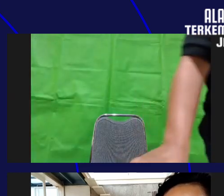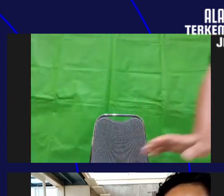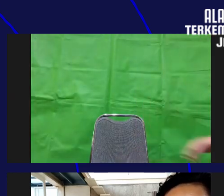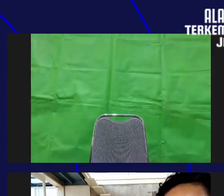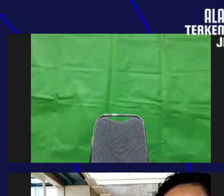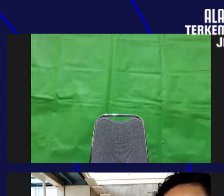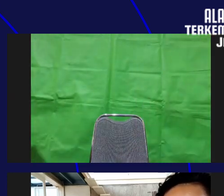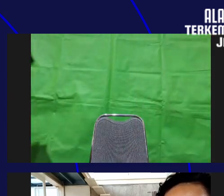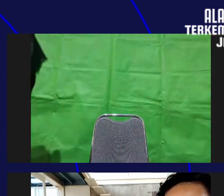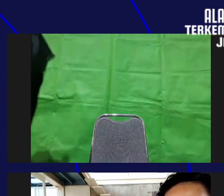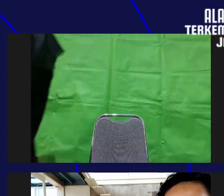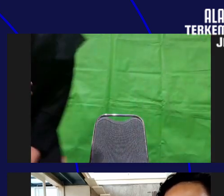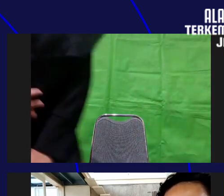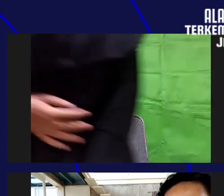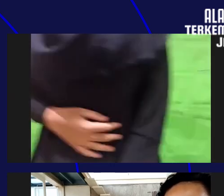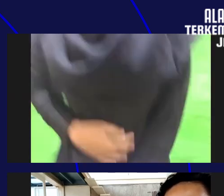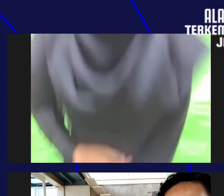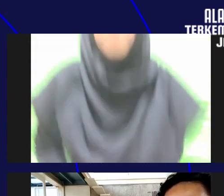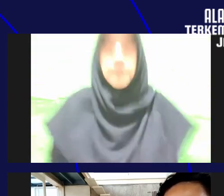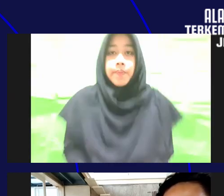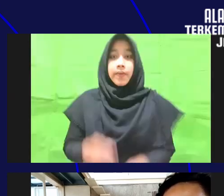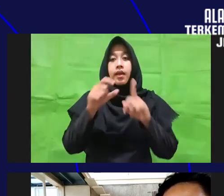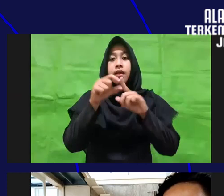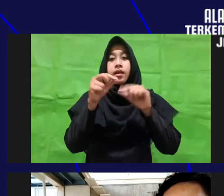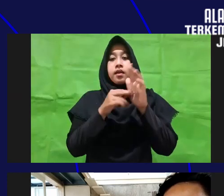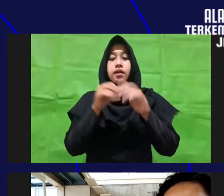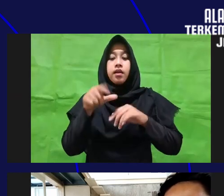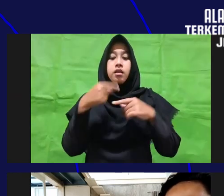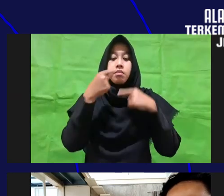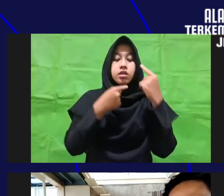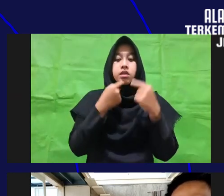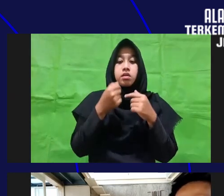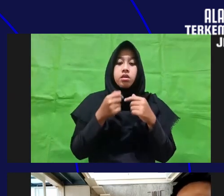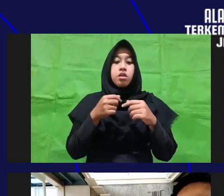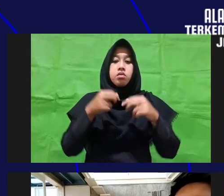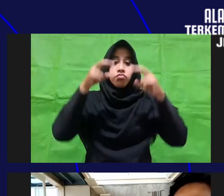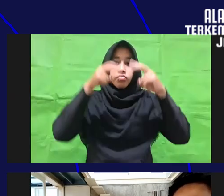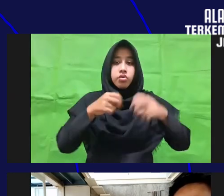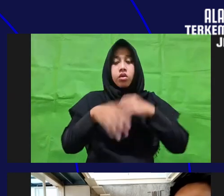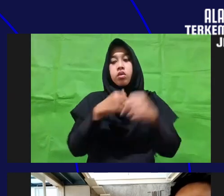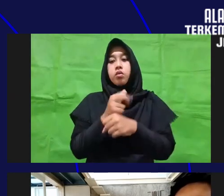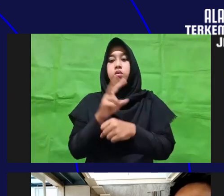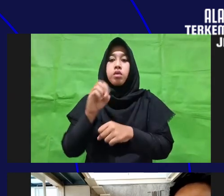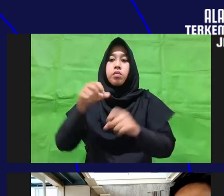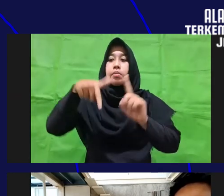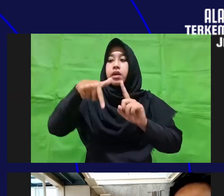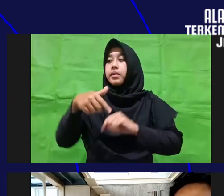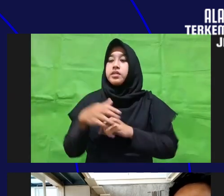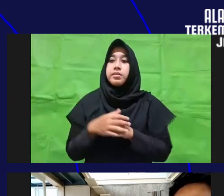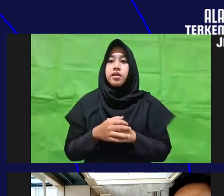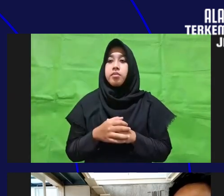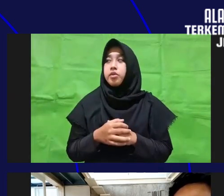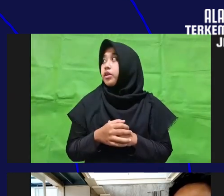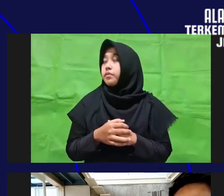tentang perjalanannya di Indonesia yang diawali dengan short residency pada tahun 2017 dalam rangka